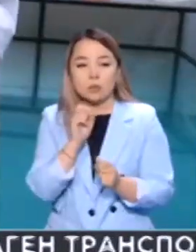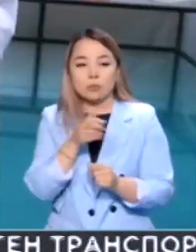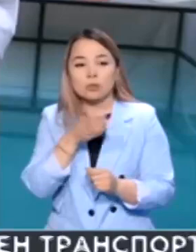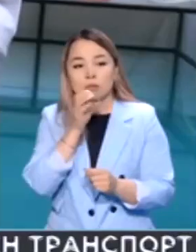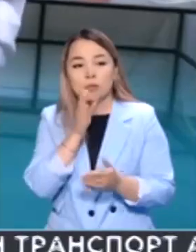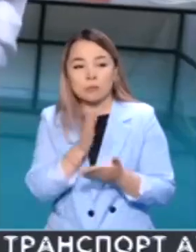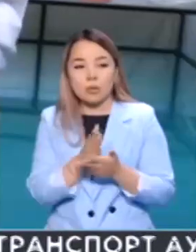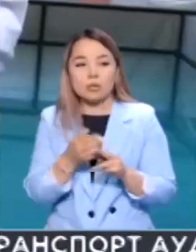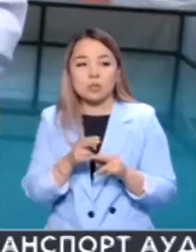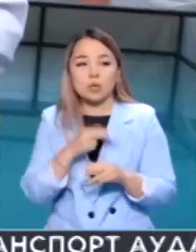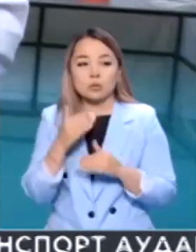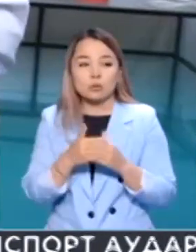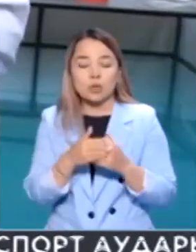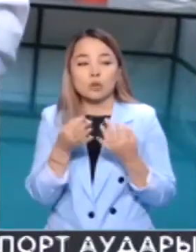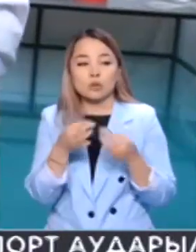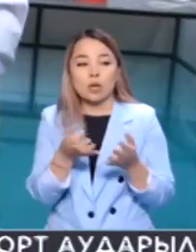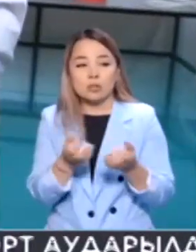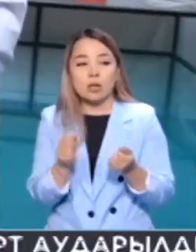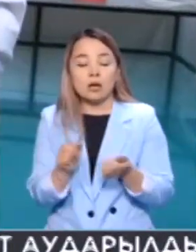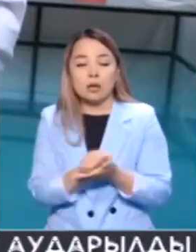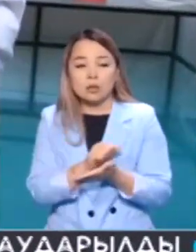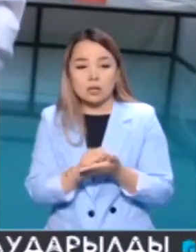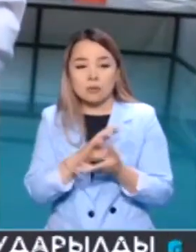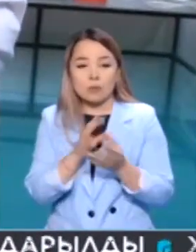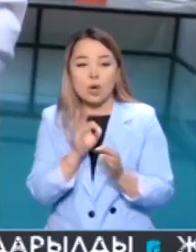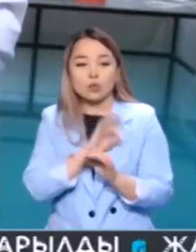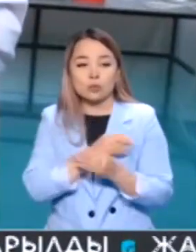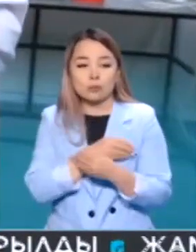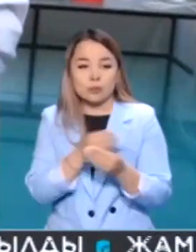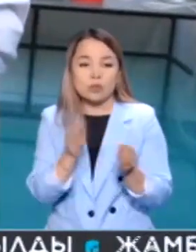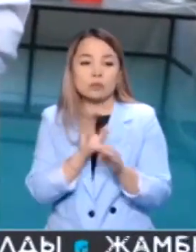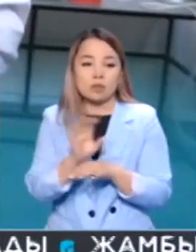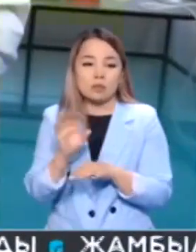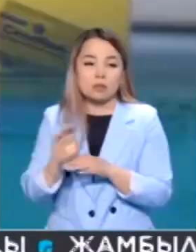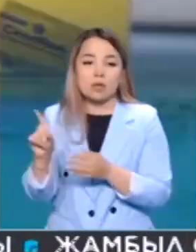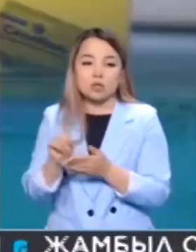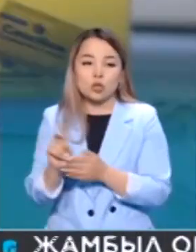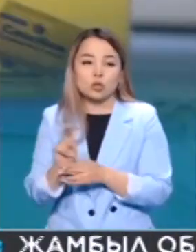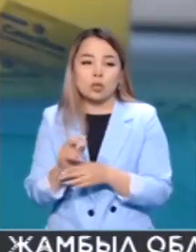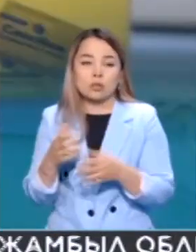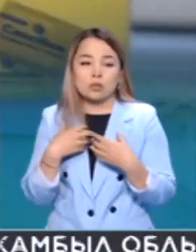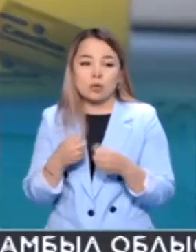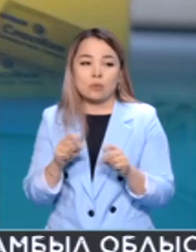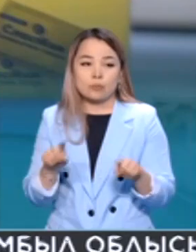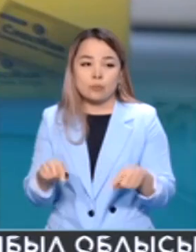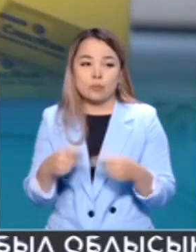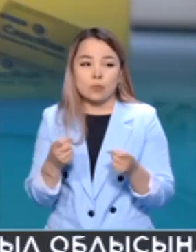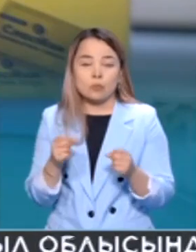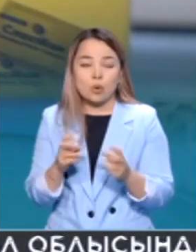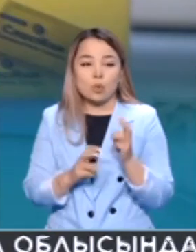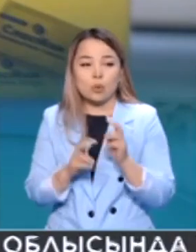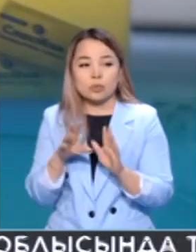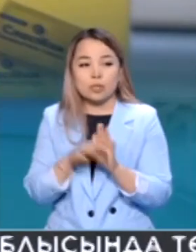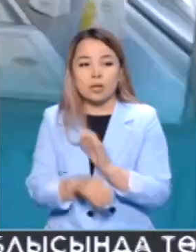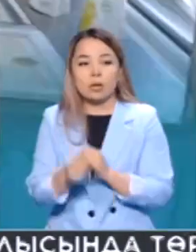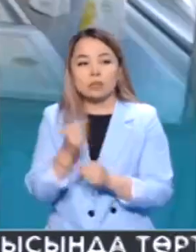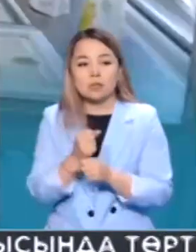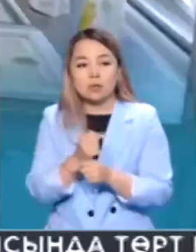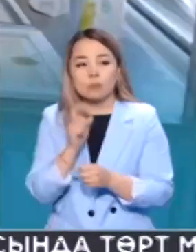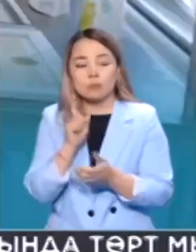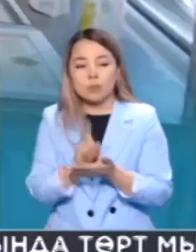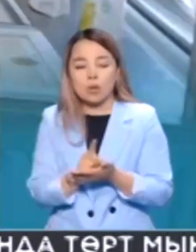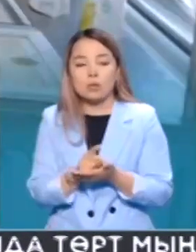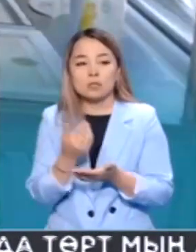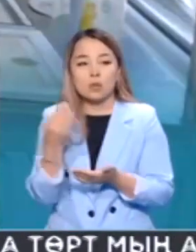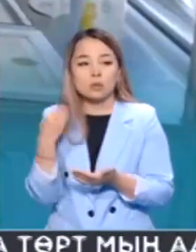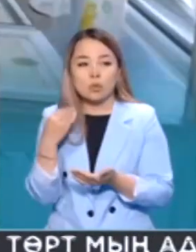Бұл өнімдер жақын күндері рұқсат қағазын алса, тұтынушыларға қарай жол тартпақ. Ғылыми жоба биыл өндіріске енгізілмек. Қазір Түркістан